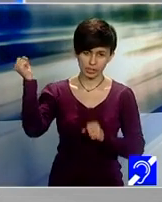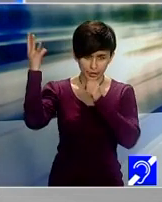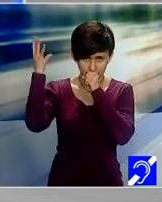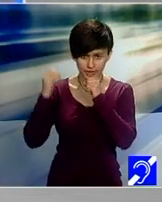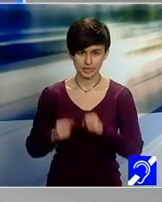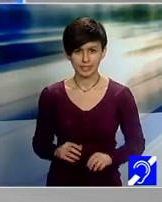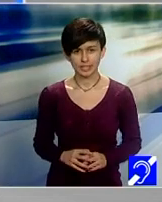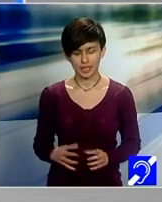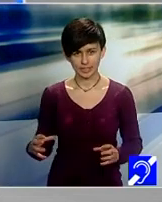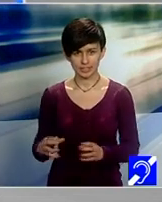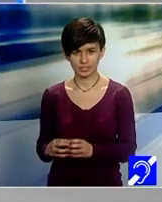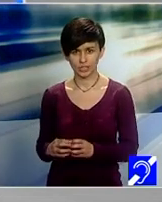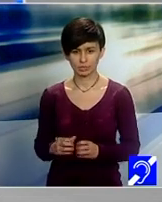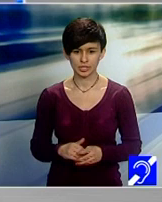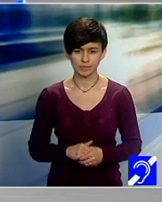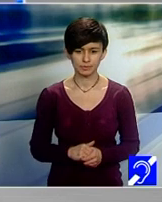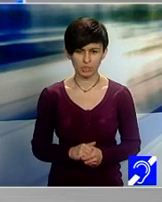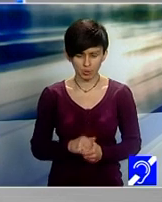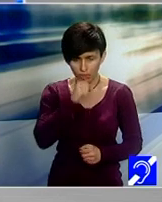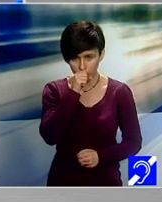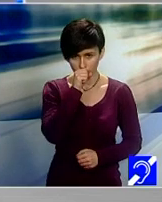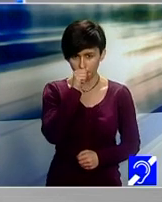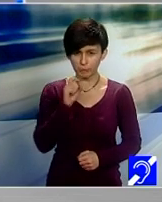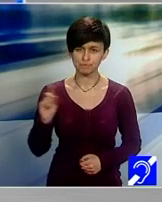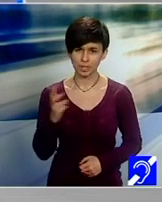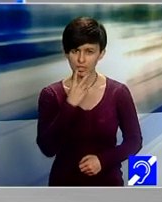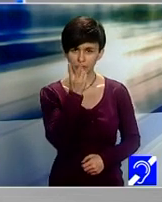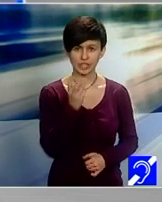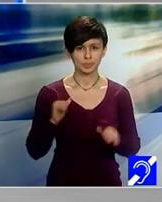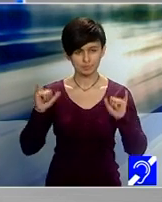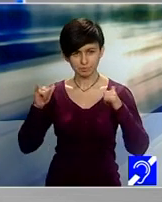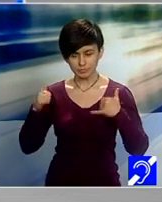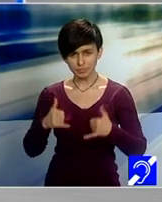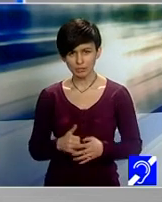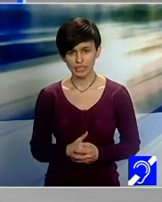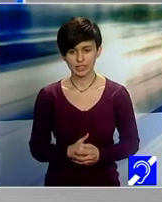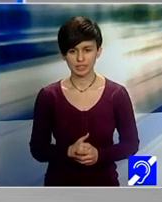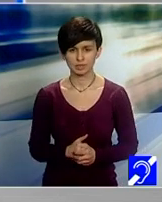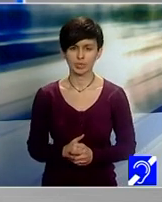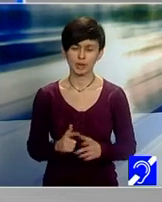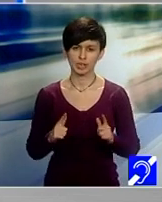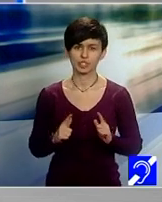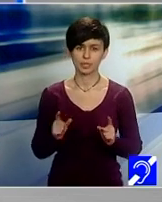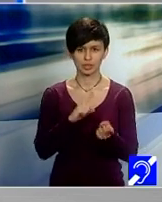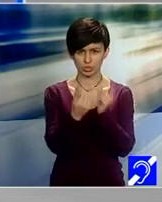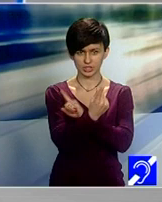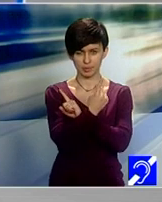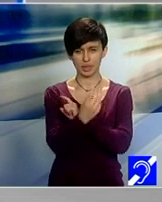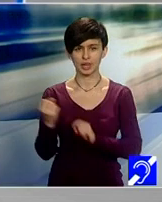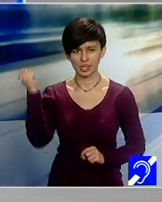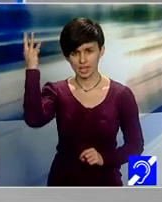păcate nu vedem să se întâmple nimic. Am așteptat o schimbare a clasei politice. Din nou, mi se pare